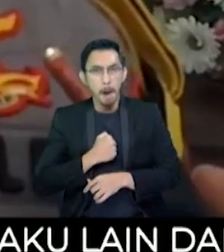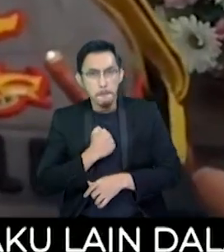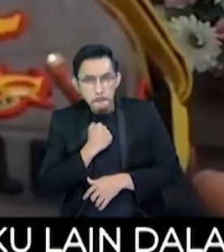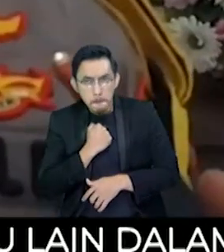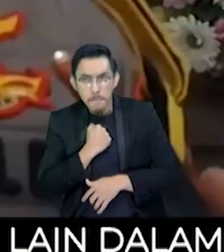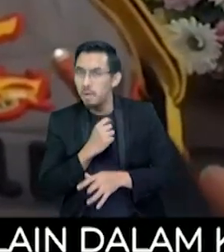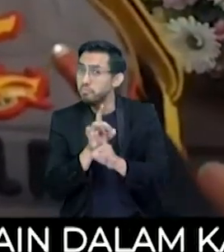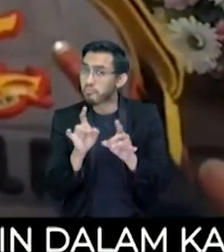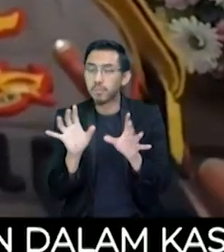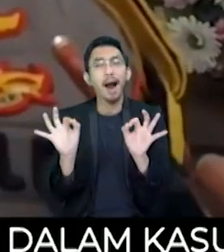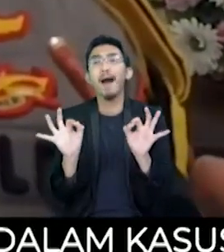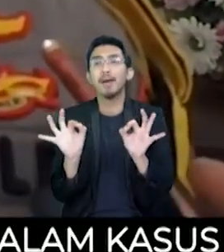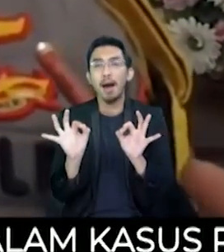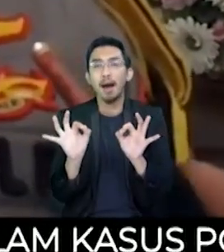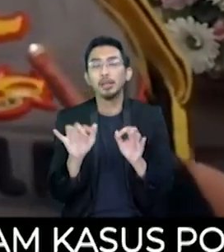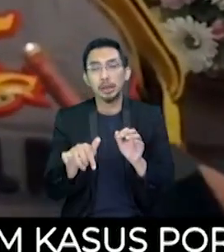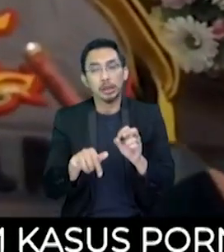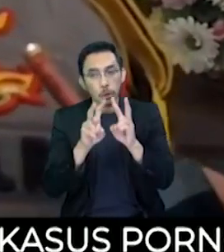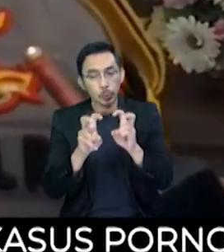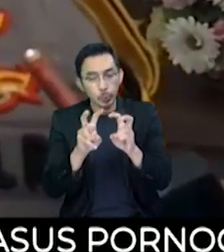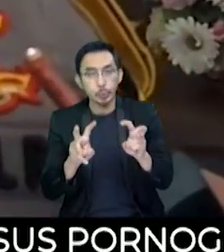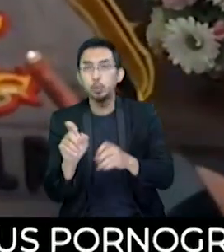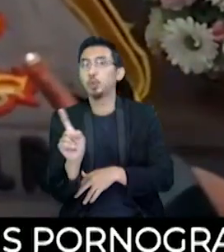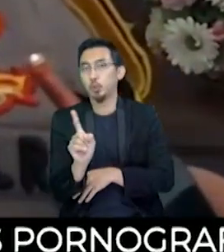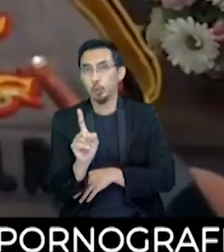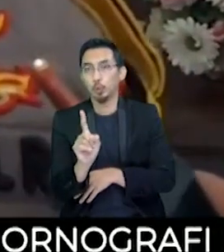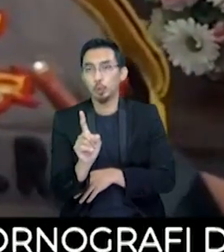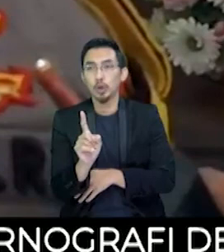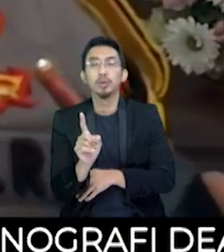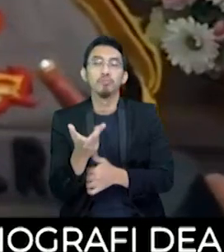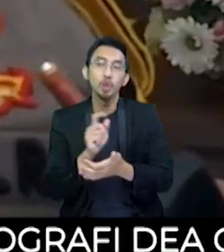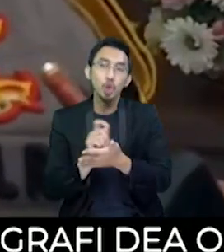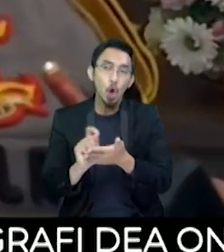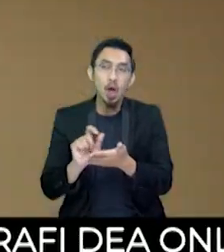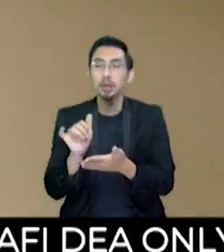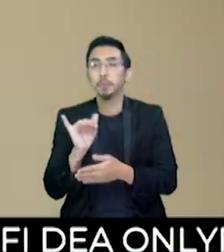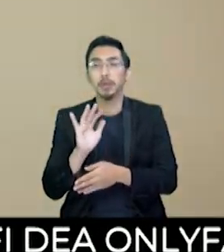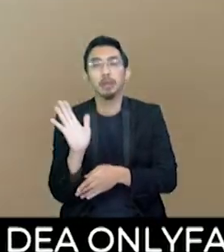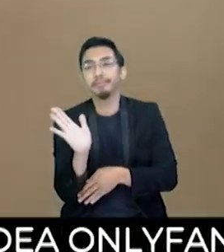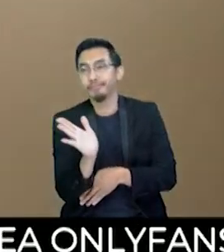untuk pengembangan kasusnya, apakah terjadi pembiaran oleh sekolah atau yang lain-lain masih kita dalami.